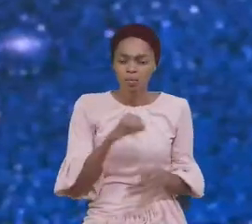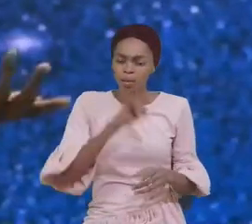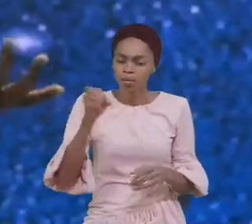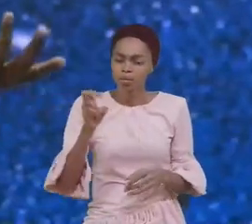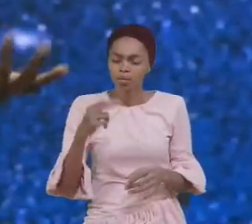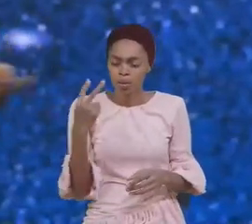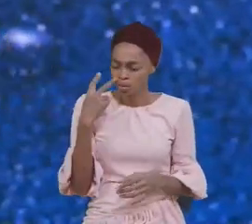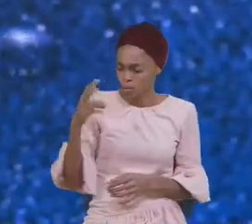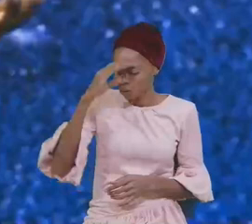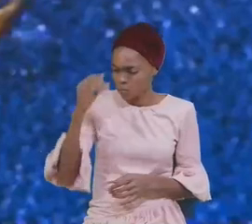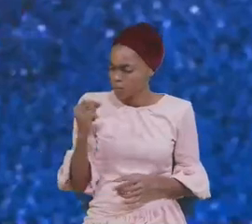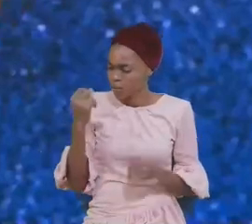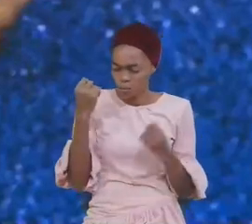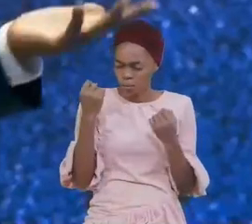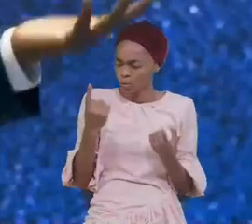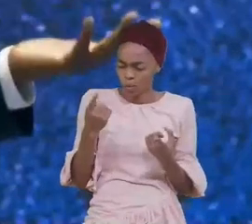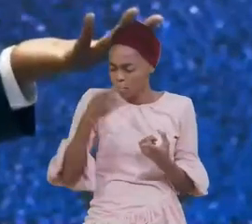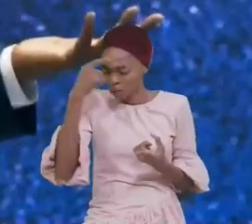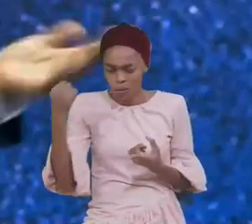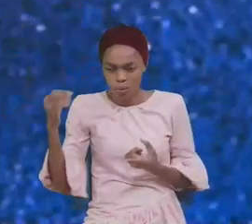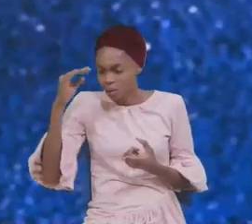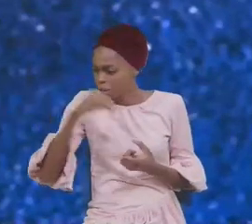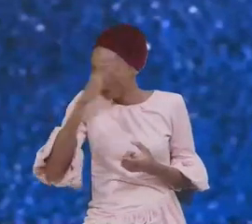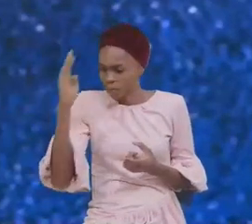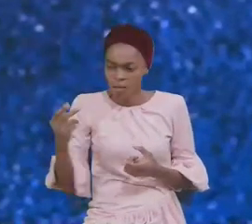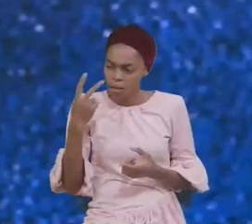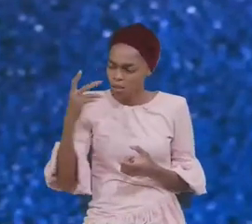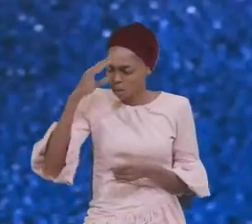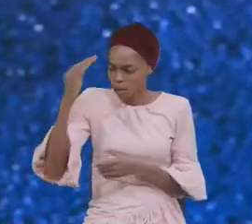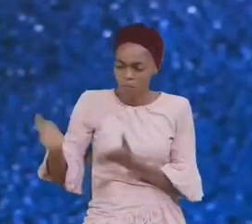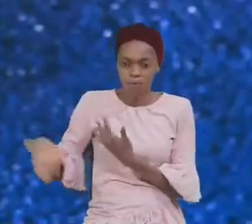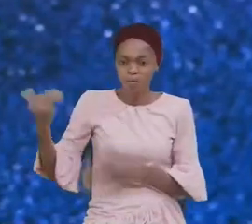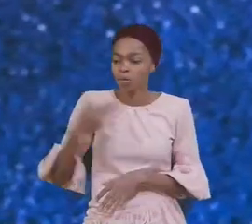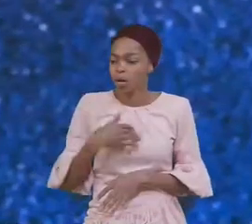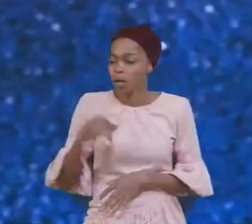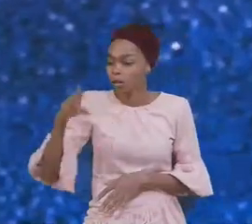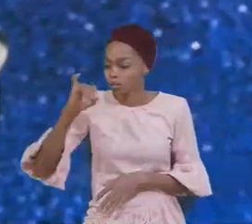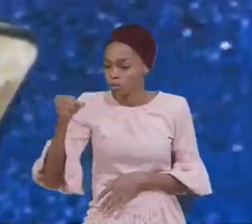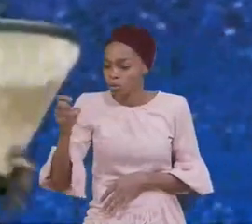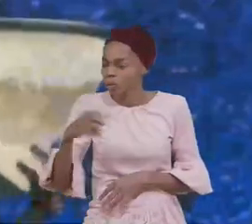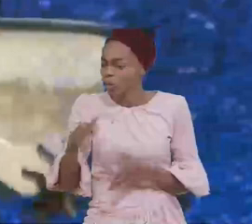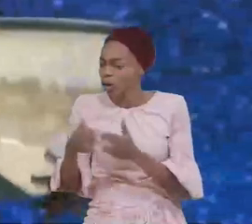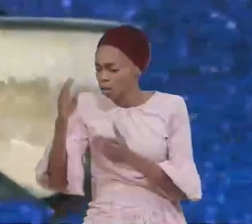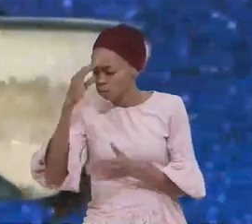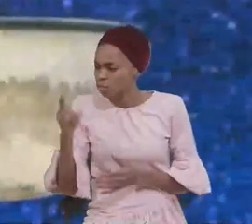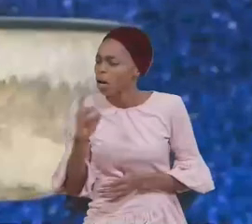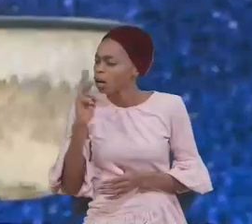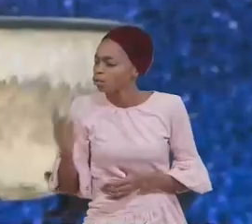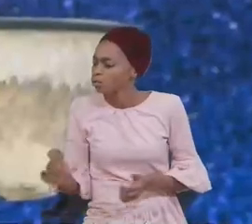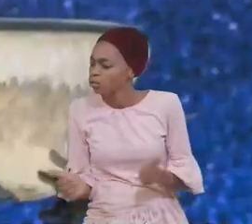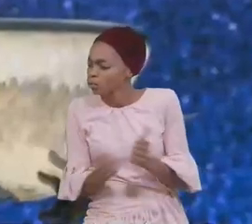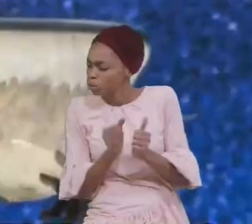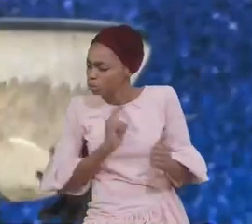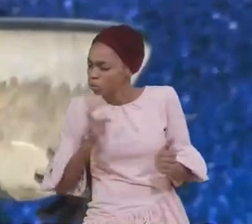il s'est étonné parce qu'il ne l'a jamais vu. Et il lui a dit, mais es-tu